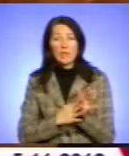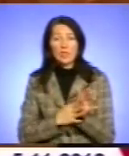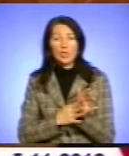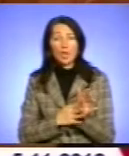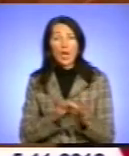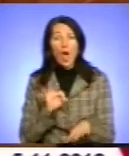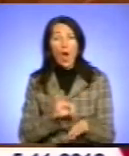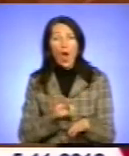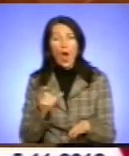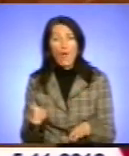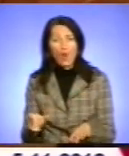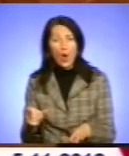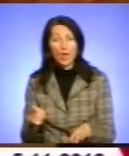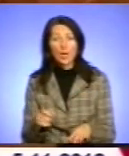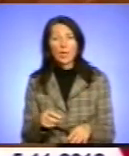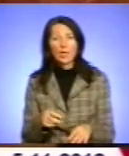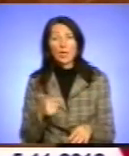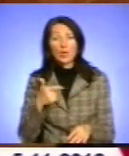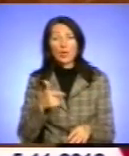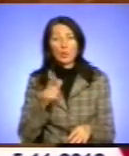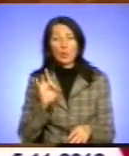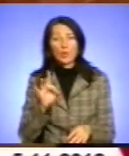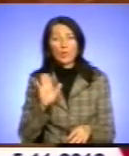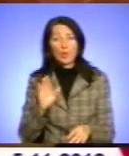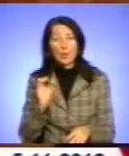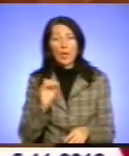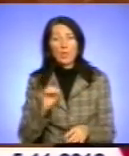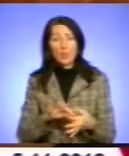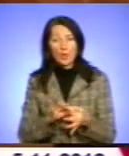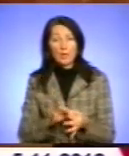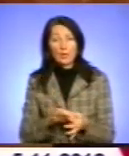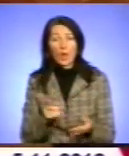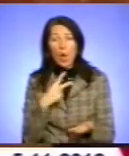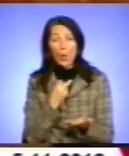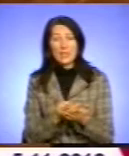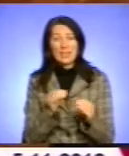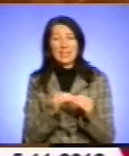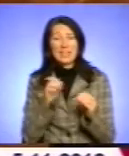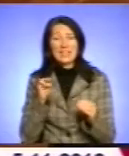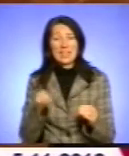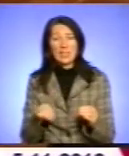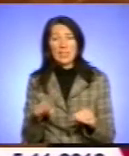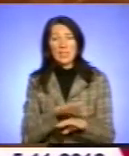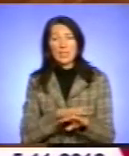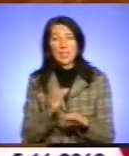2089 хворих з гострими респіраторними вірусними інфекціями. Показник на 10 тисяч населення складає